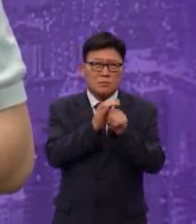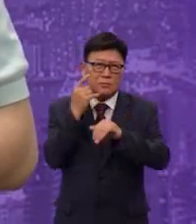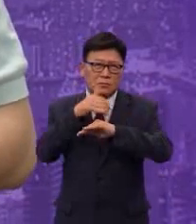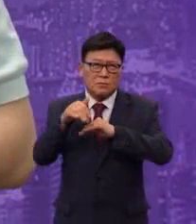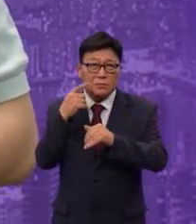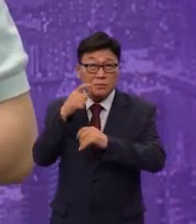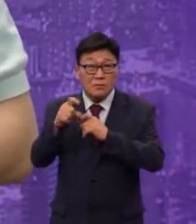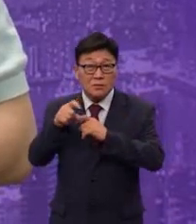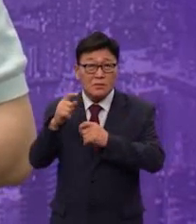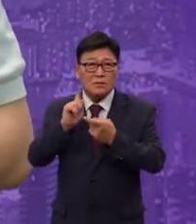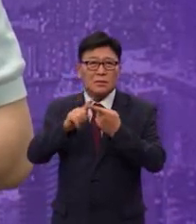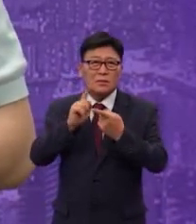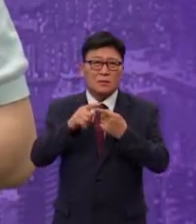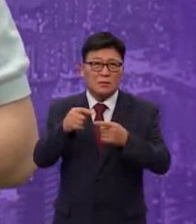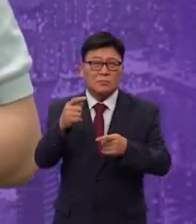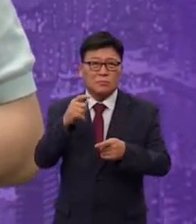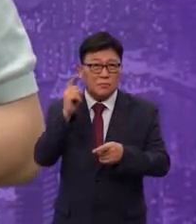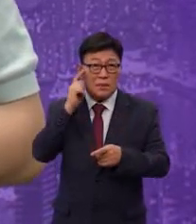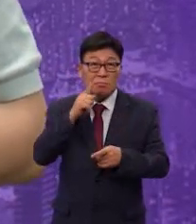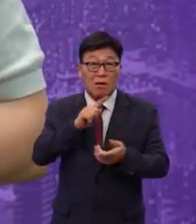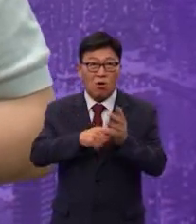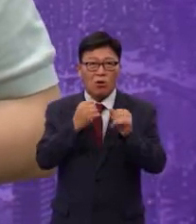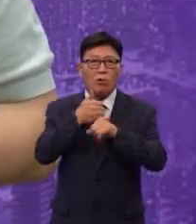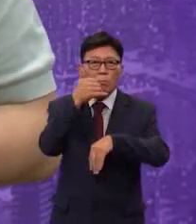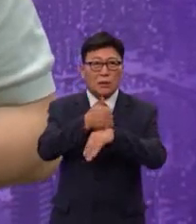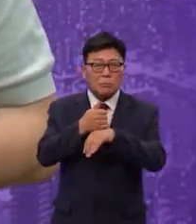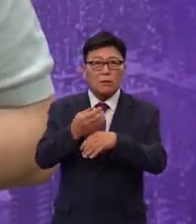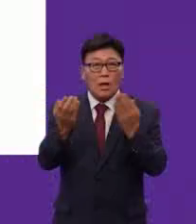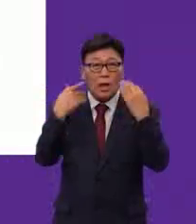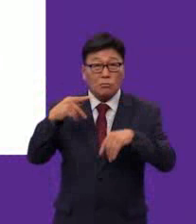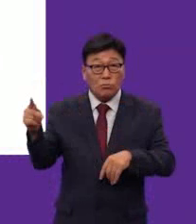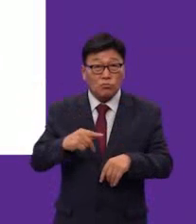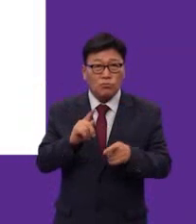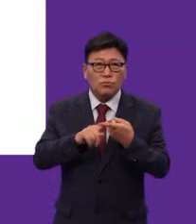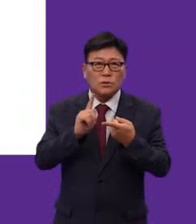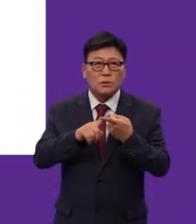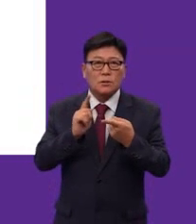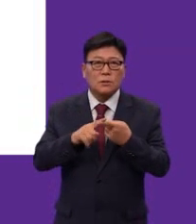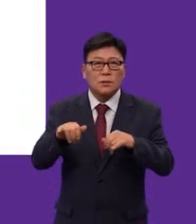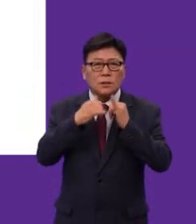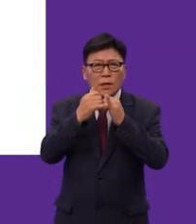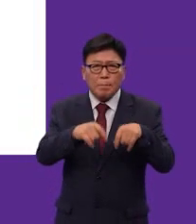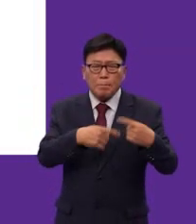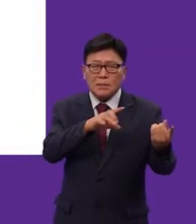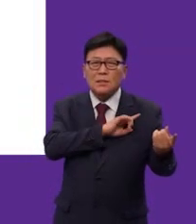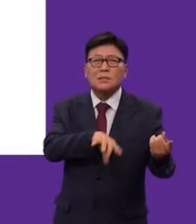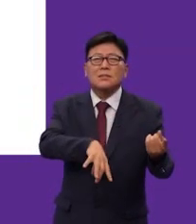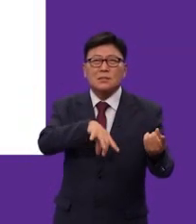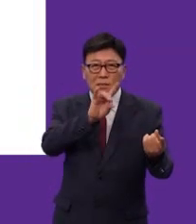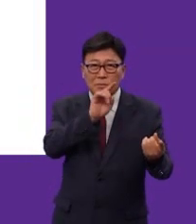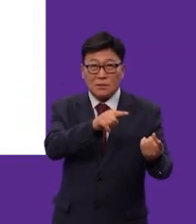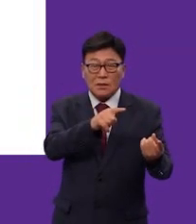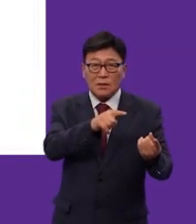되는 부분이다라는 인식도 있었고요. 마지막으로 학자금 대출 편에서는 사회 진출하는 제일 첫